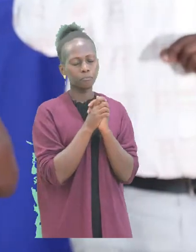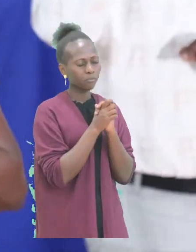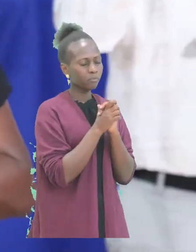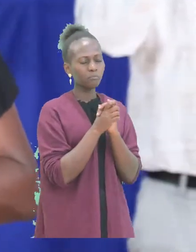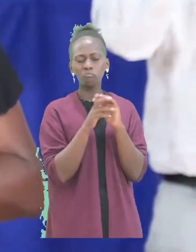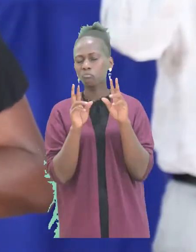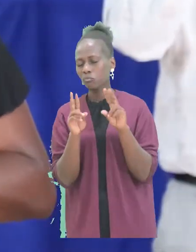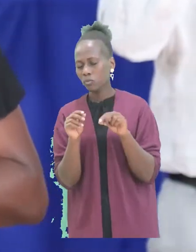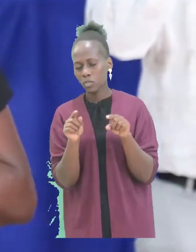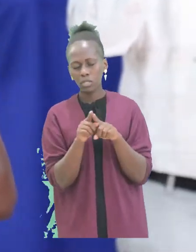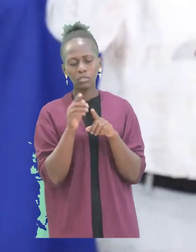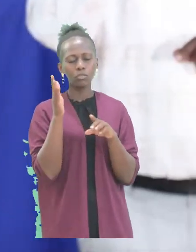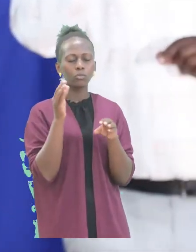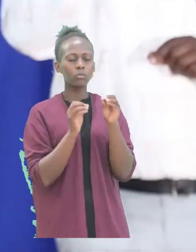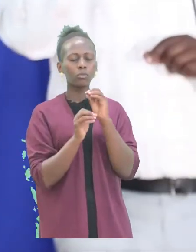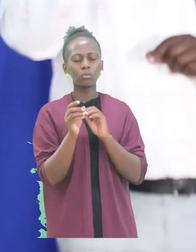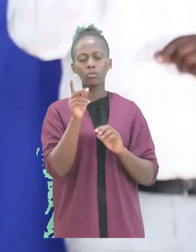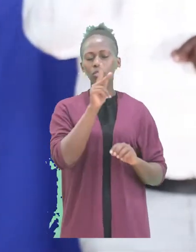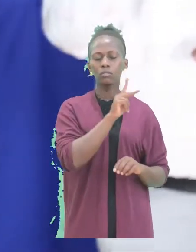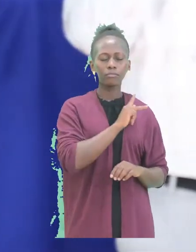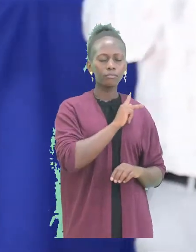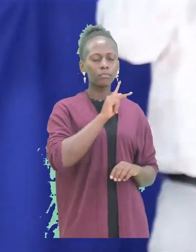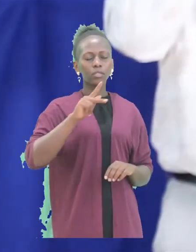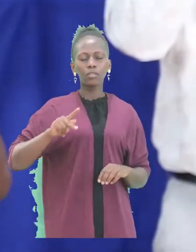hakuna aliye mbele zako mfalme.